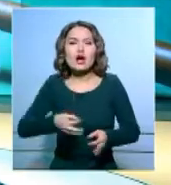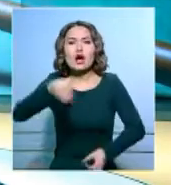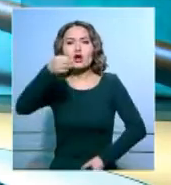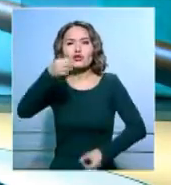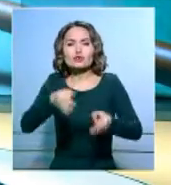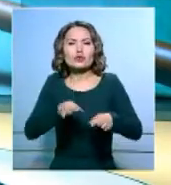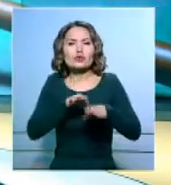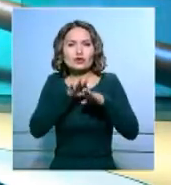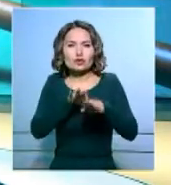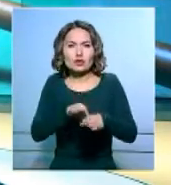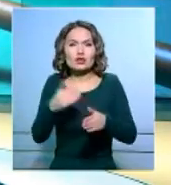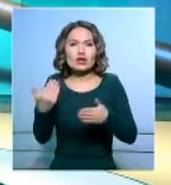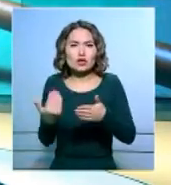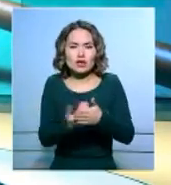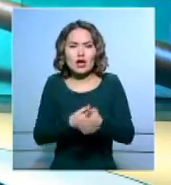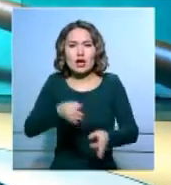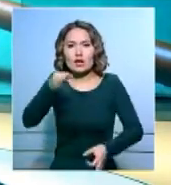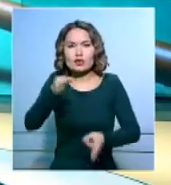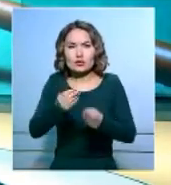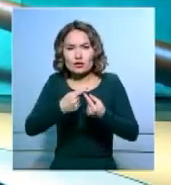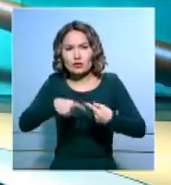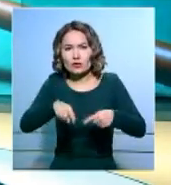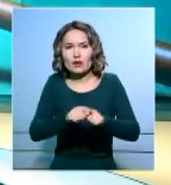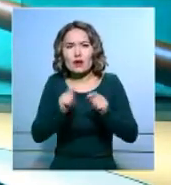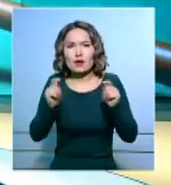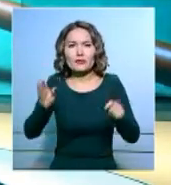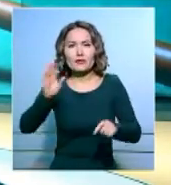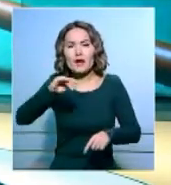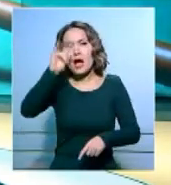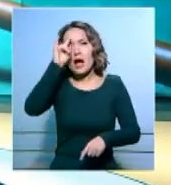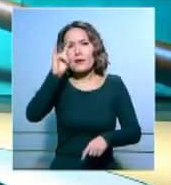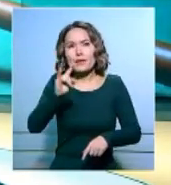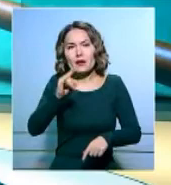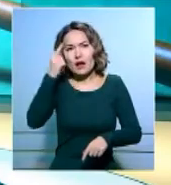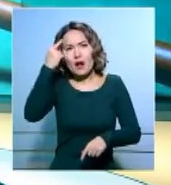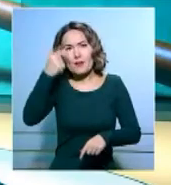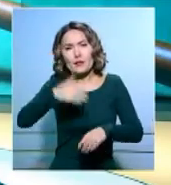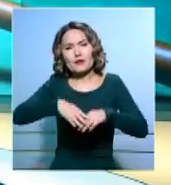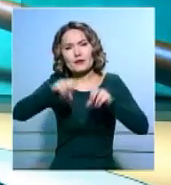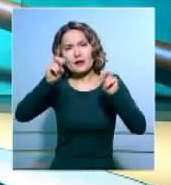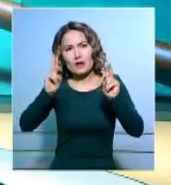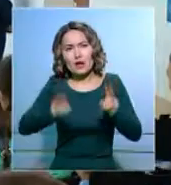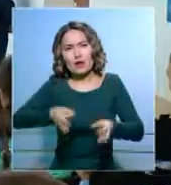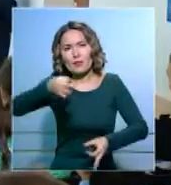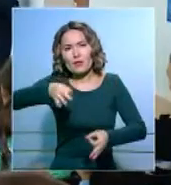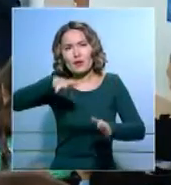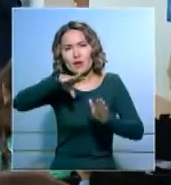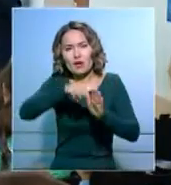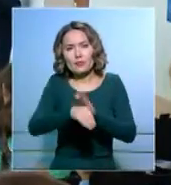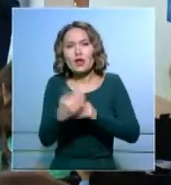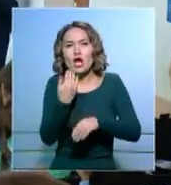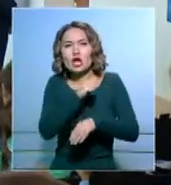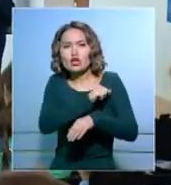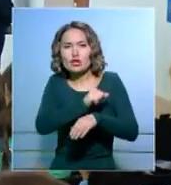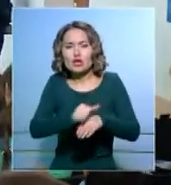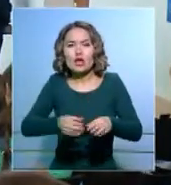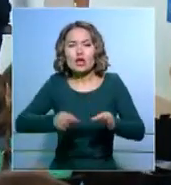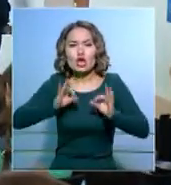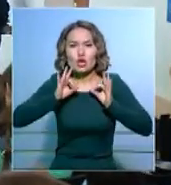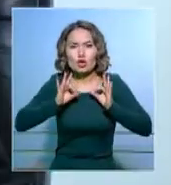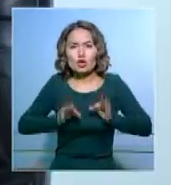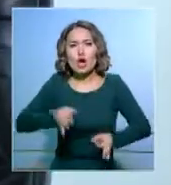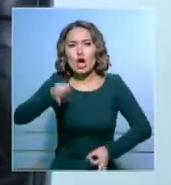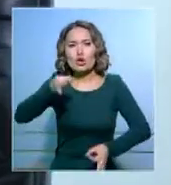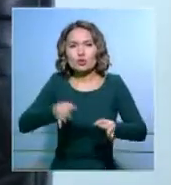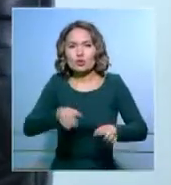жоғарғы сот жанында халықаралық кеңес құрылған. Оның құрамына қазақстандық білікті мамандардан бөлек шетелдік судьялар еніп жұмысқа кірісіпті.